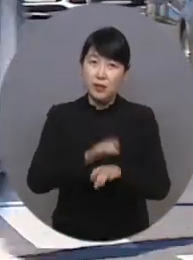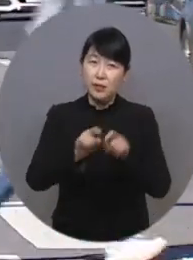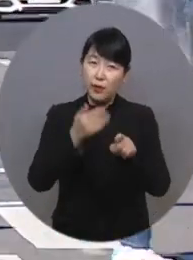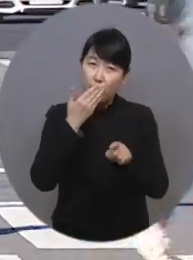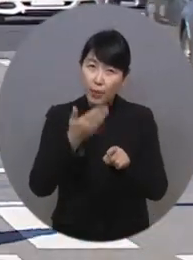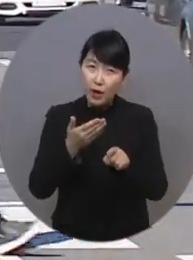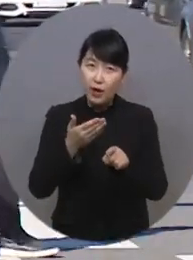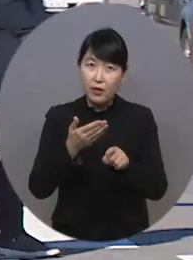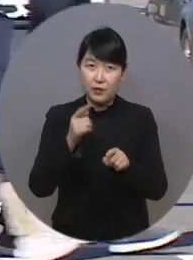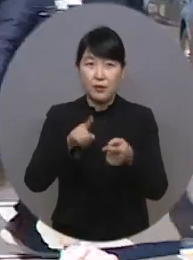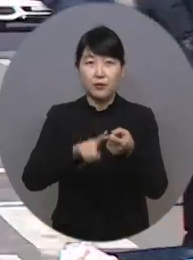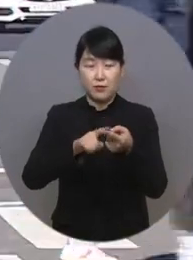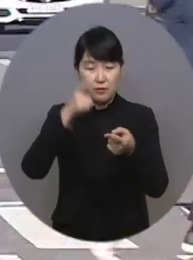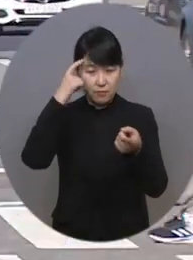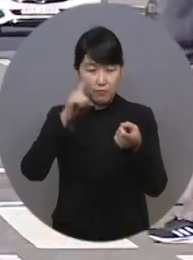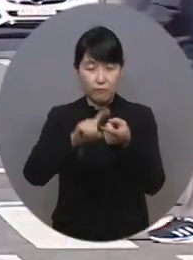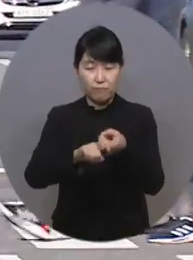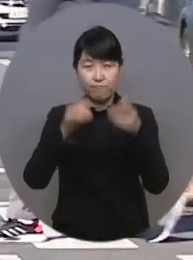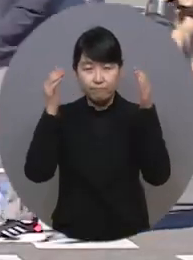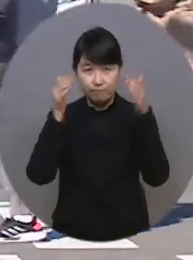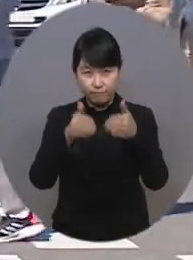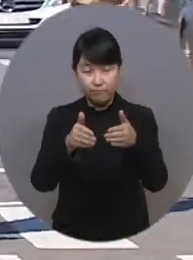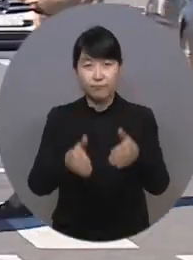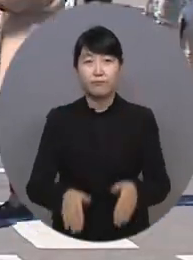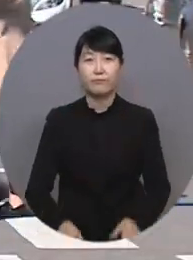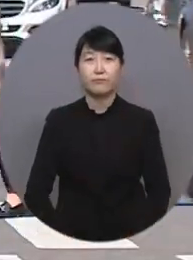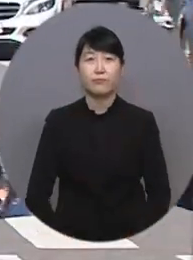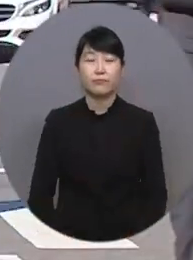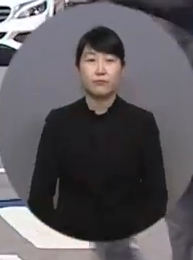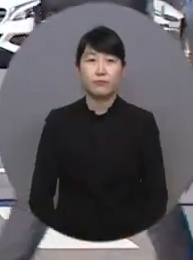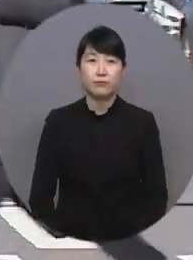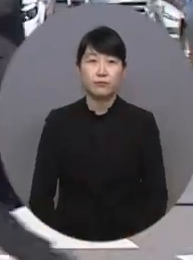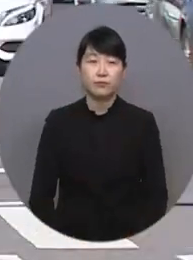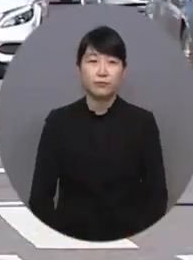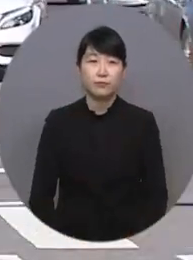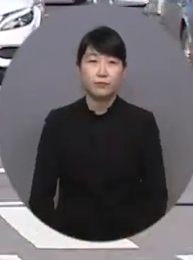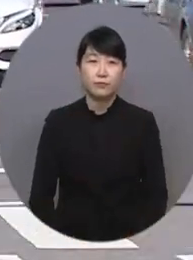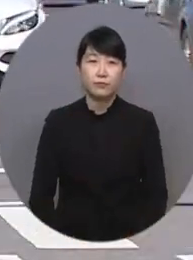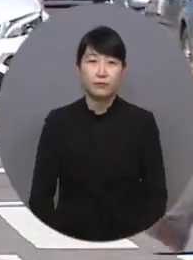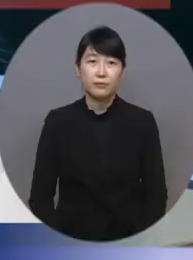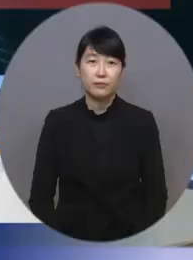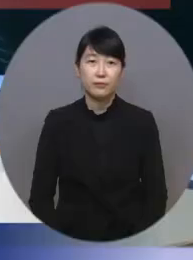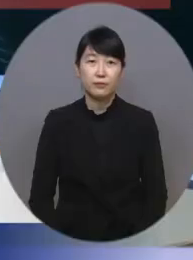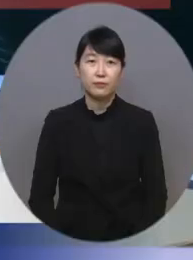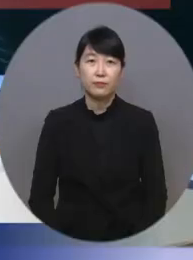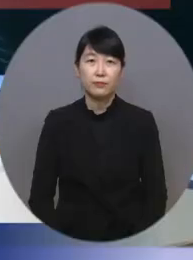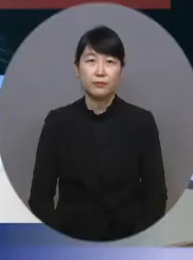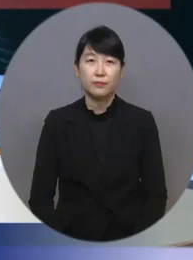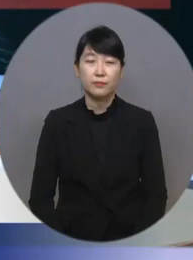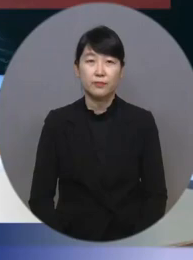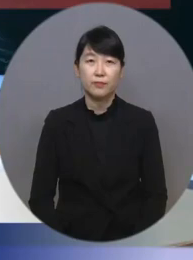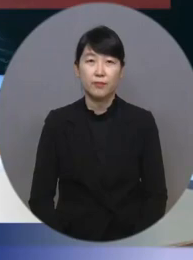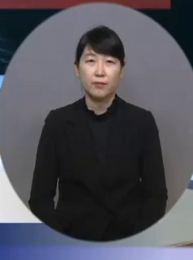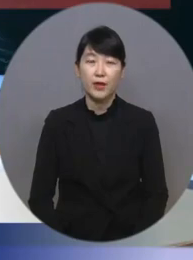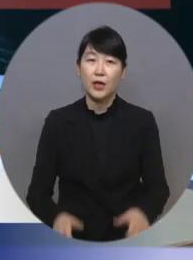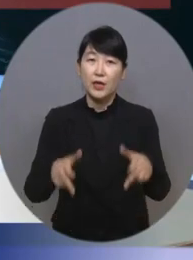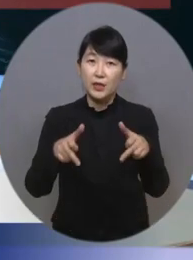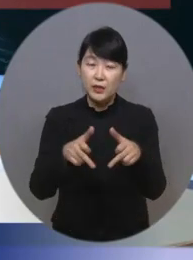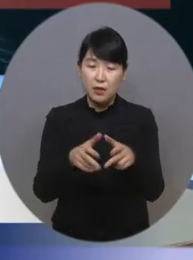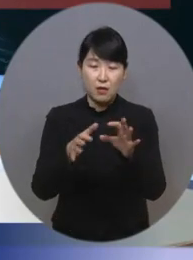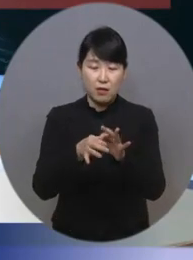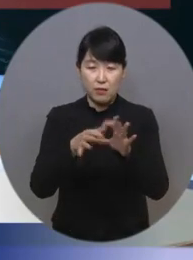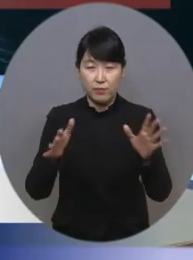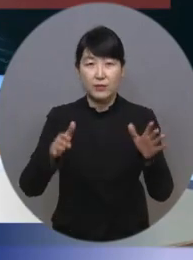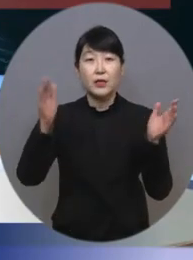있을지 모두의 관심이 주목되고 있습니다. 복지TV 뉴스 박승용입니다. 장애 학생과 비장애